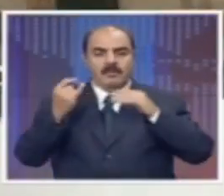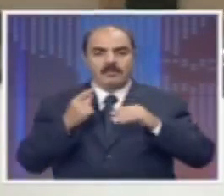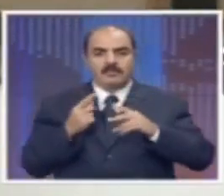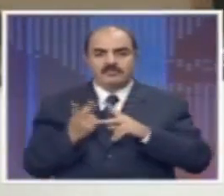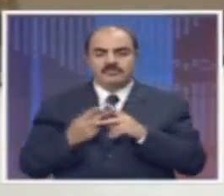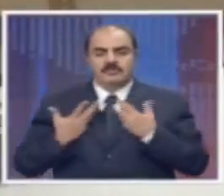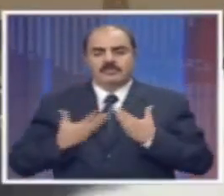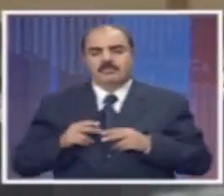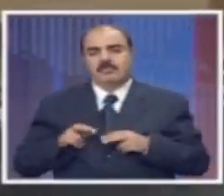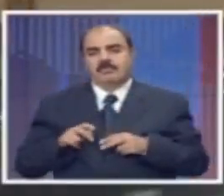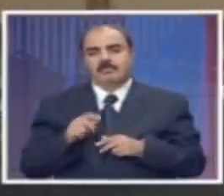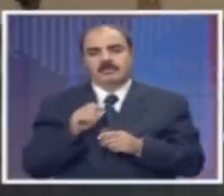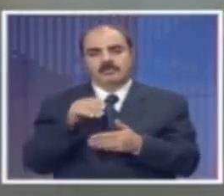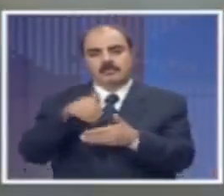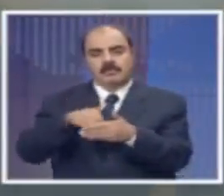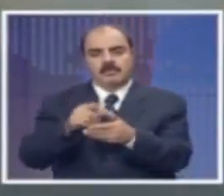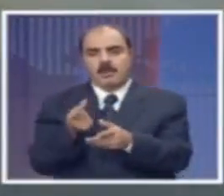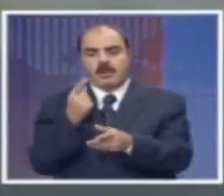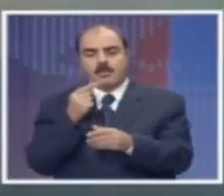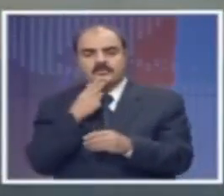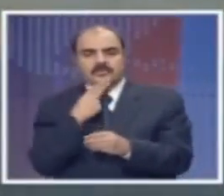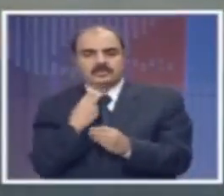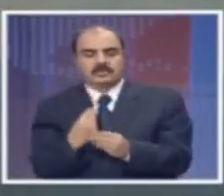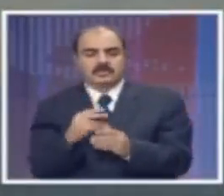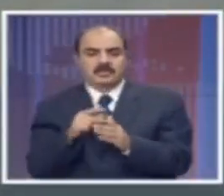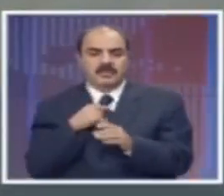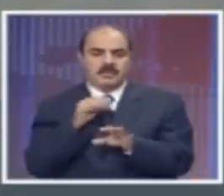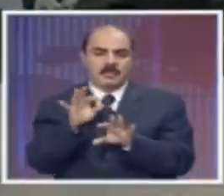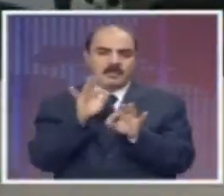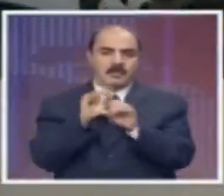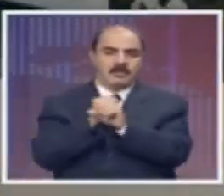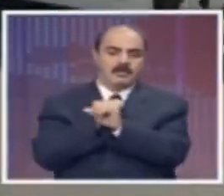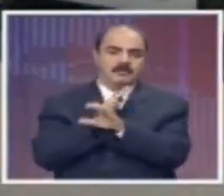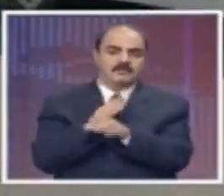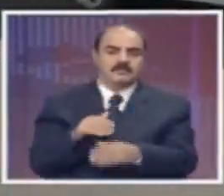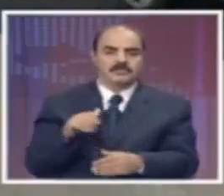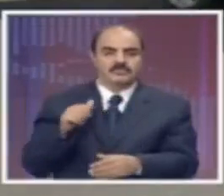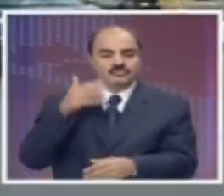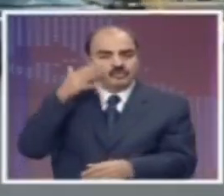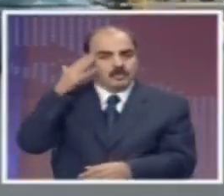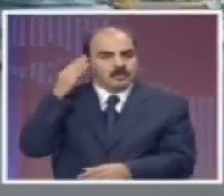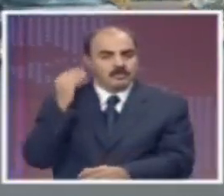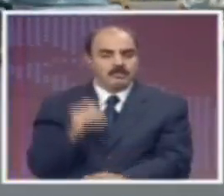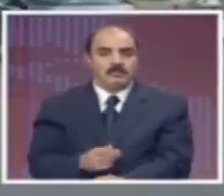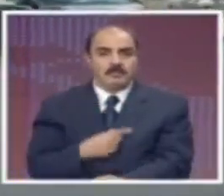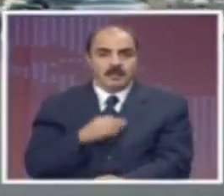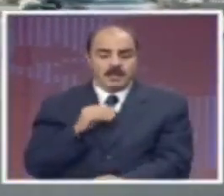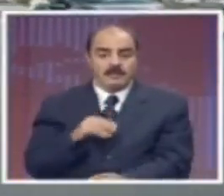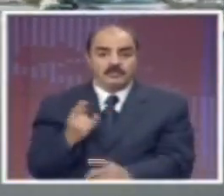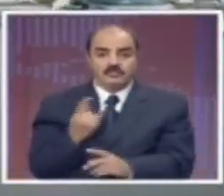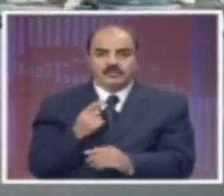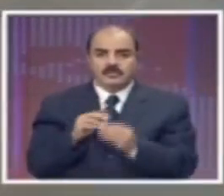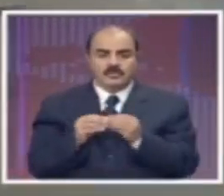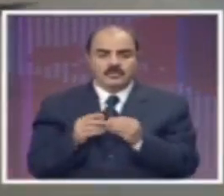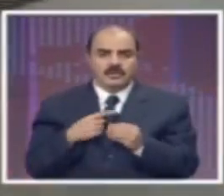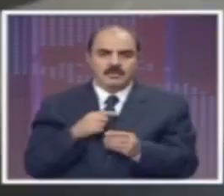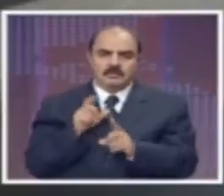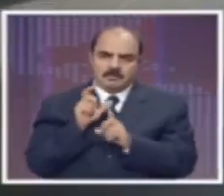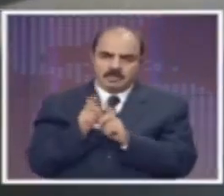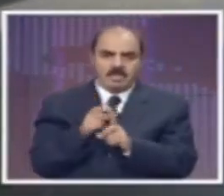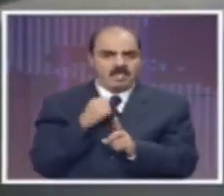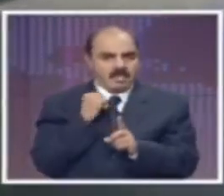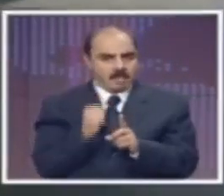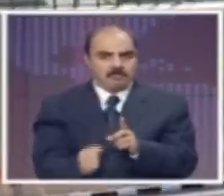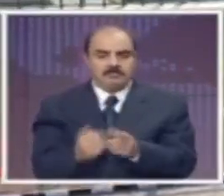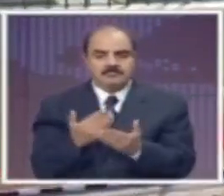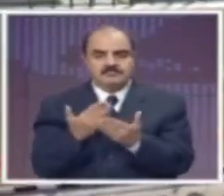يمارس من خلالها المواطن حقه الدستوري في اختيار من يمثله في مجلس الشيوخ، لتؤكد الشرطة المصرية قدرتها